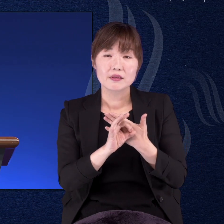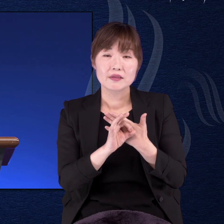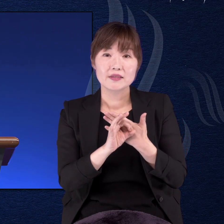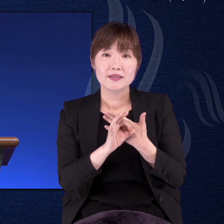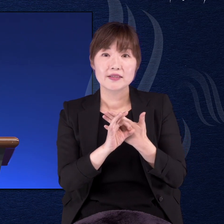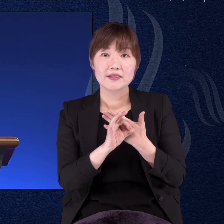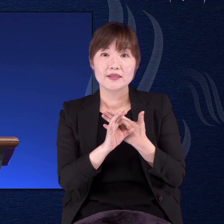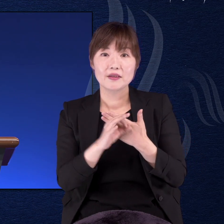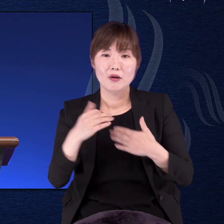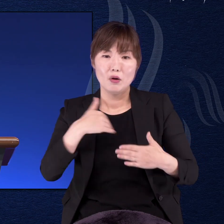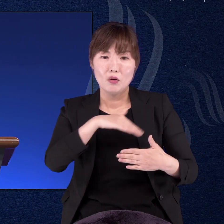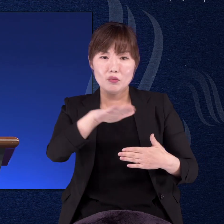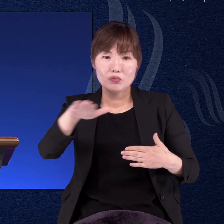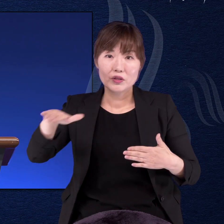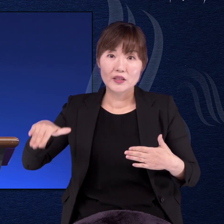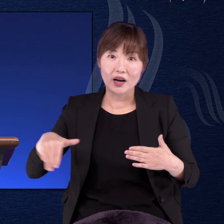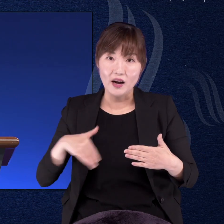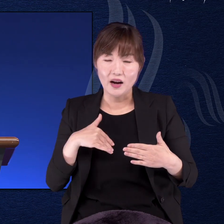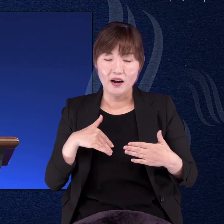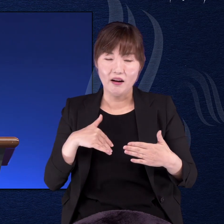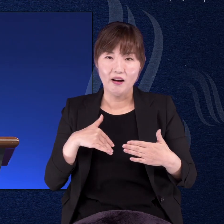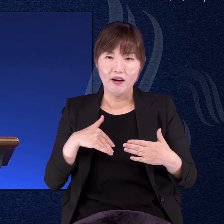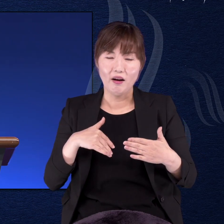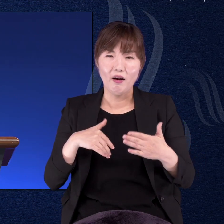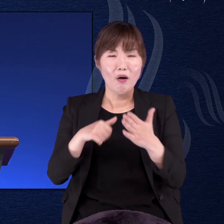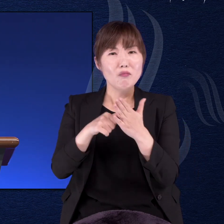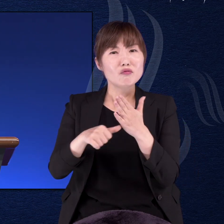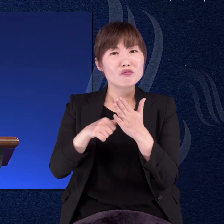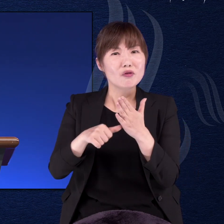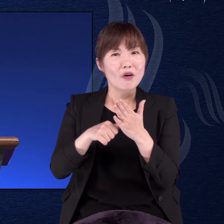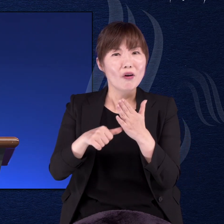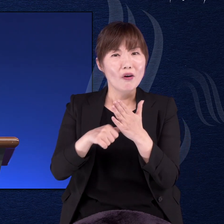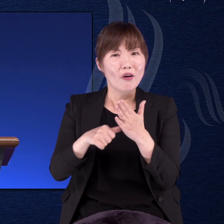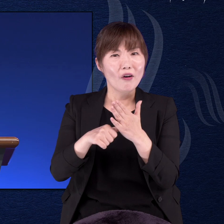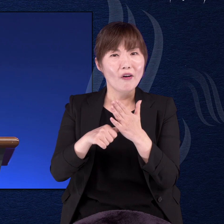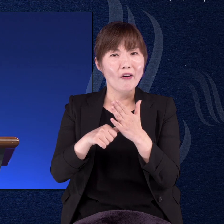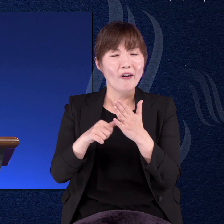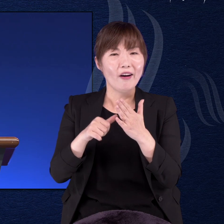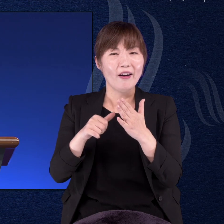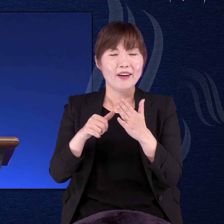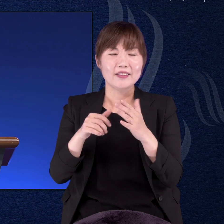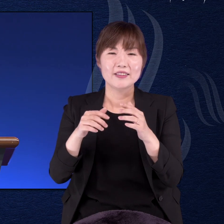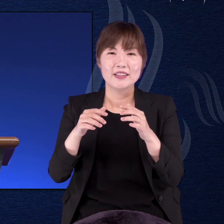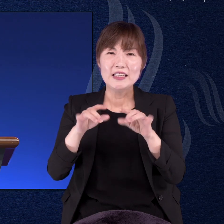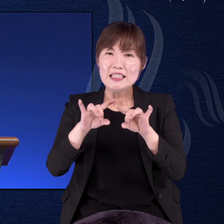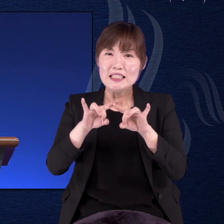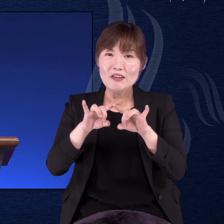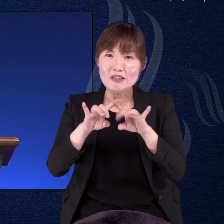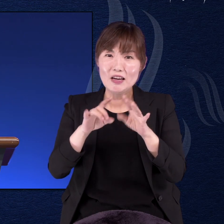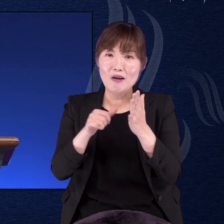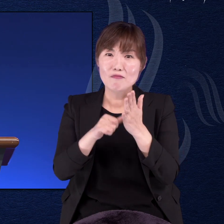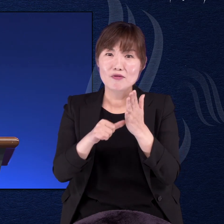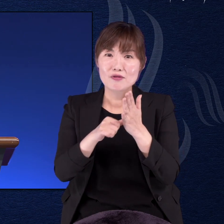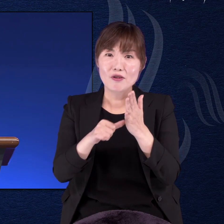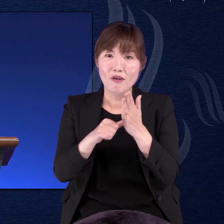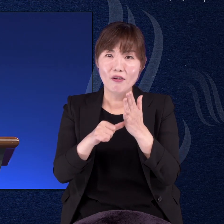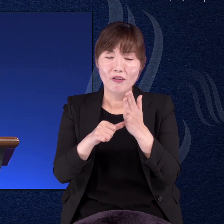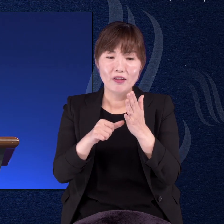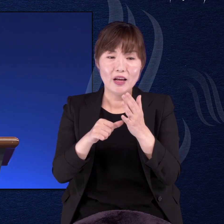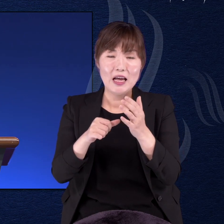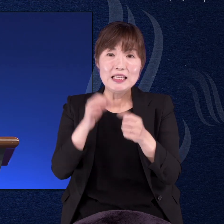우리가 전자제품을 사더라도 매뉴얼을 제대로 읽어보잖아요. 잘 읽어보지 않고 110V 전자제품을